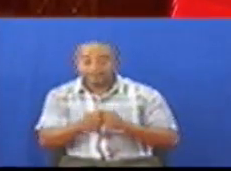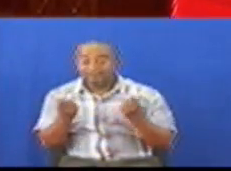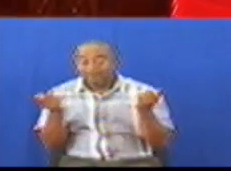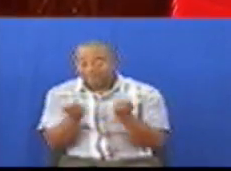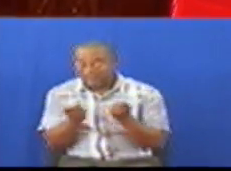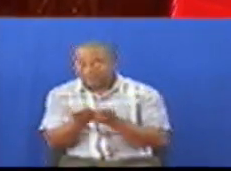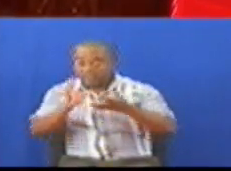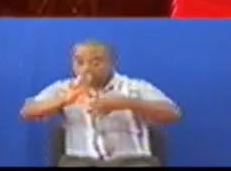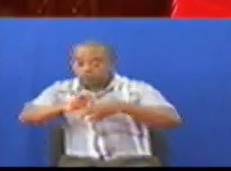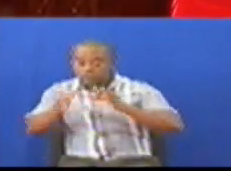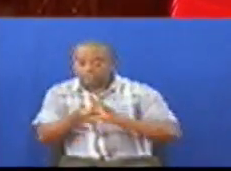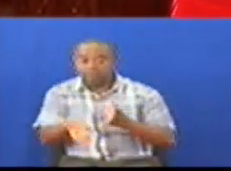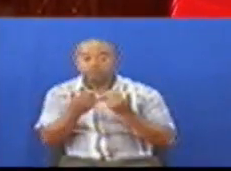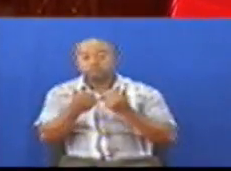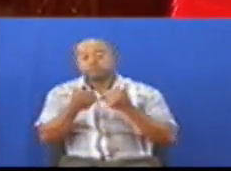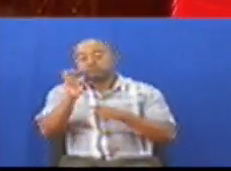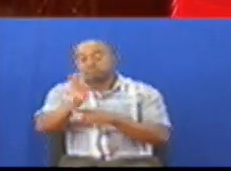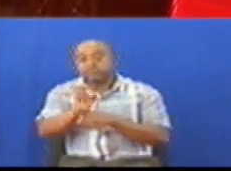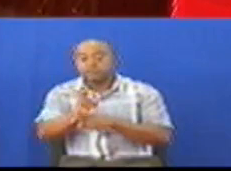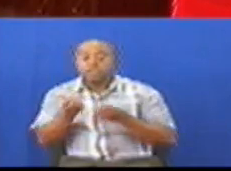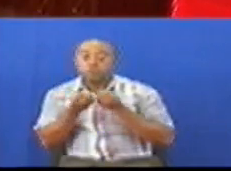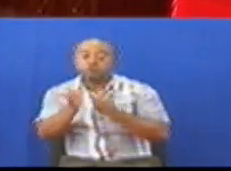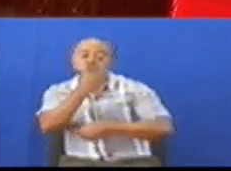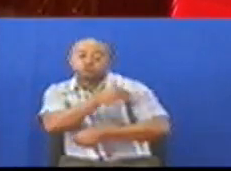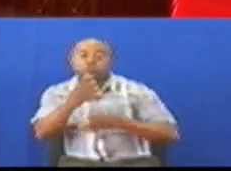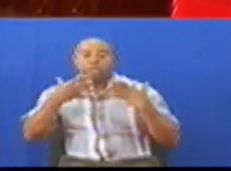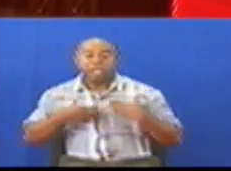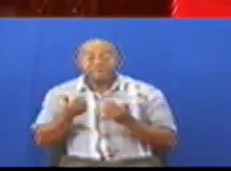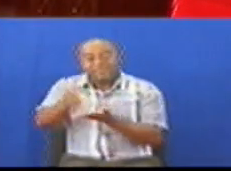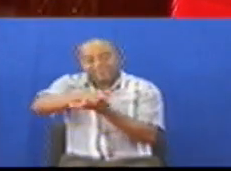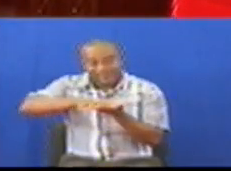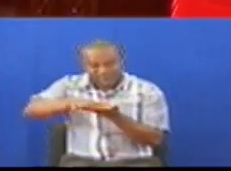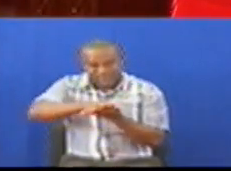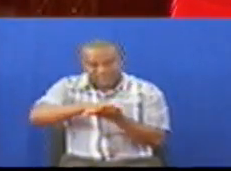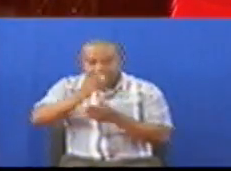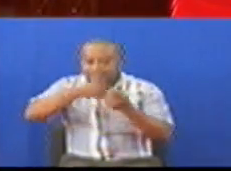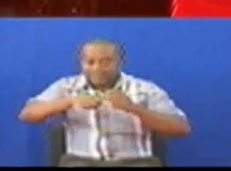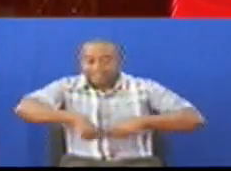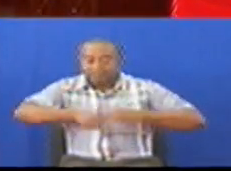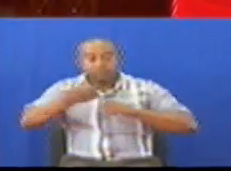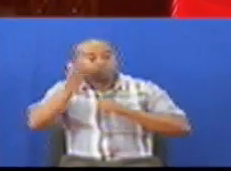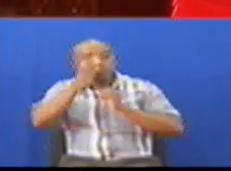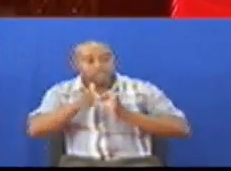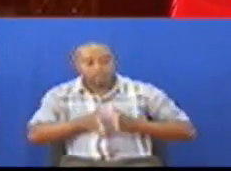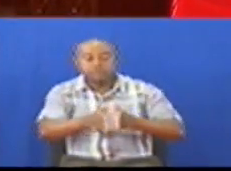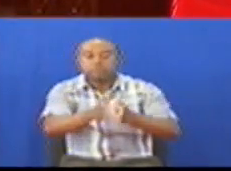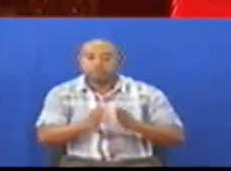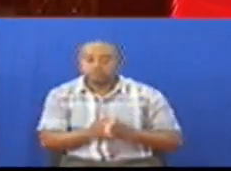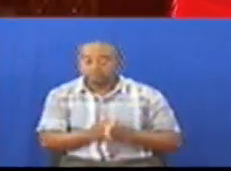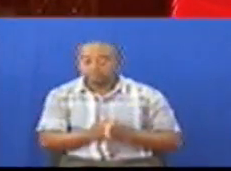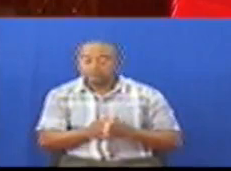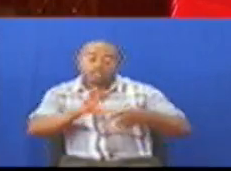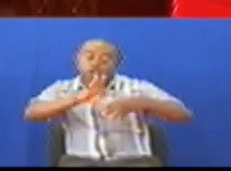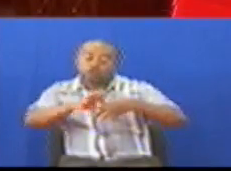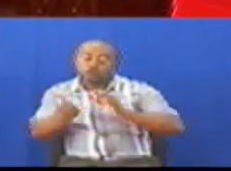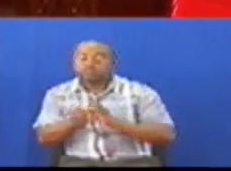kusimamia utekelezaji wa shughuli za utoaji wa huduma za afya za msingi, lishe na ustawi wa jamii katika mamlaka za serikali za mitaa, kuratibu na kusimamia utekelezaji wa